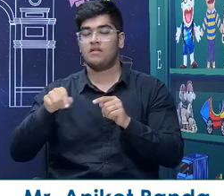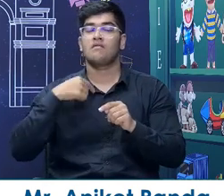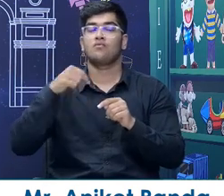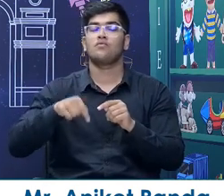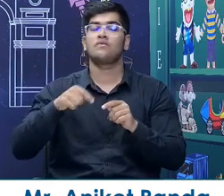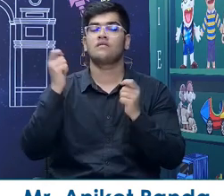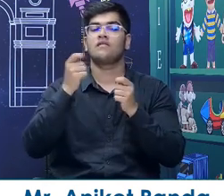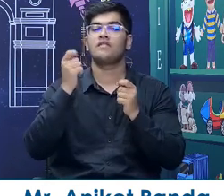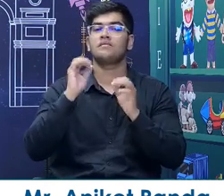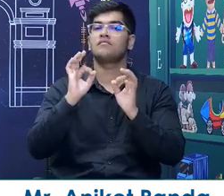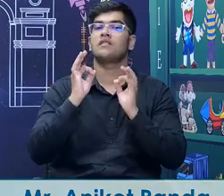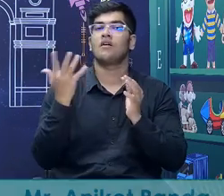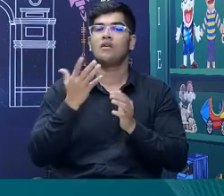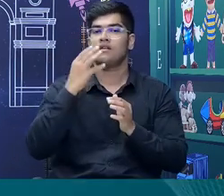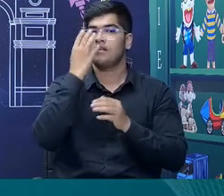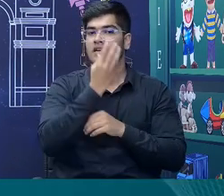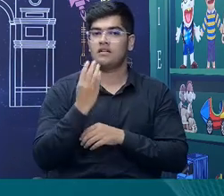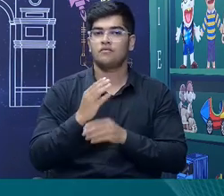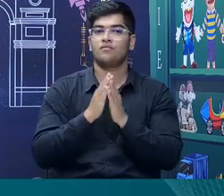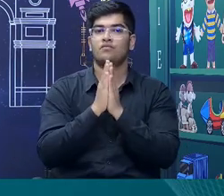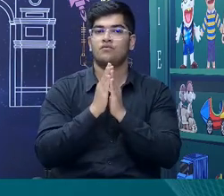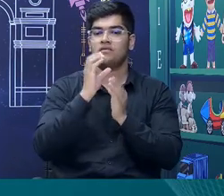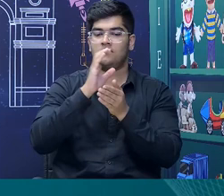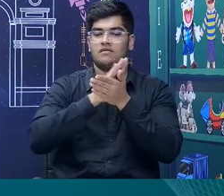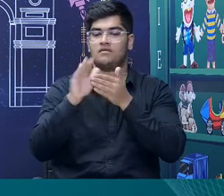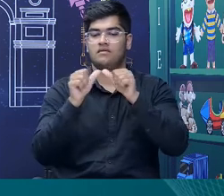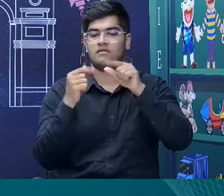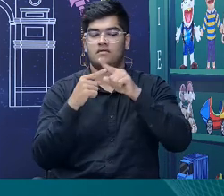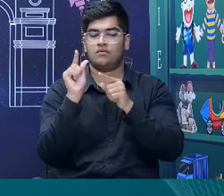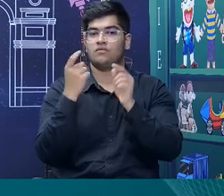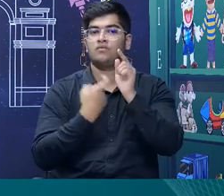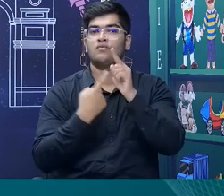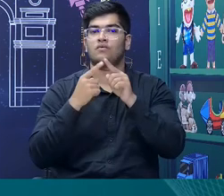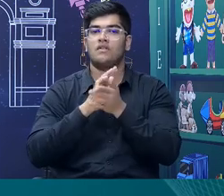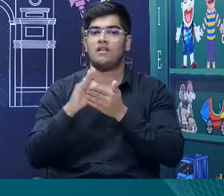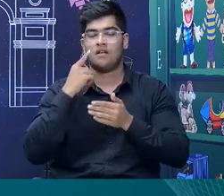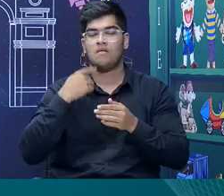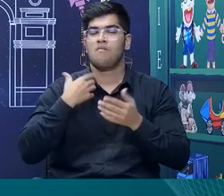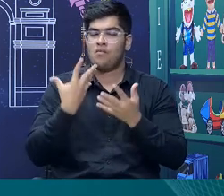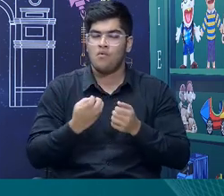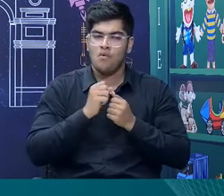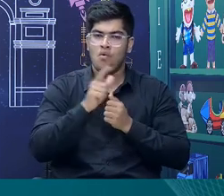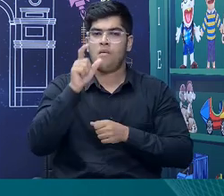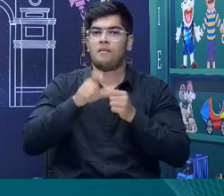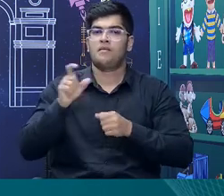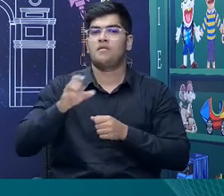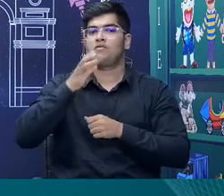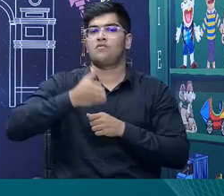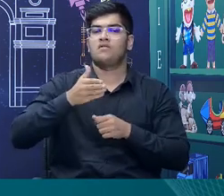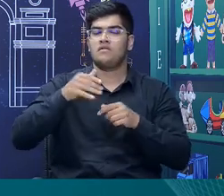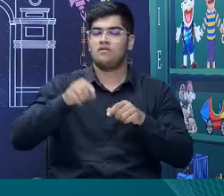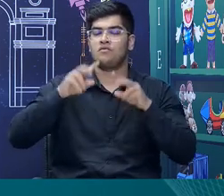रहे हैं गणेश चतुर्थी आप सभी को हमारे हर एक दर्शकों हमारी पुरी टीम से की और से